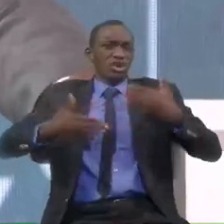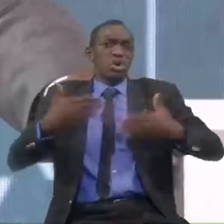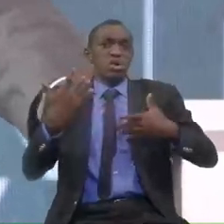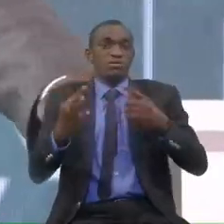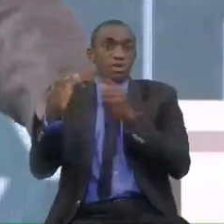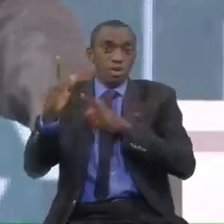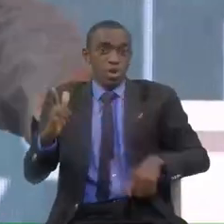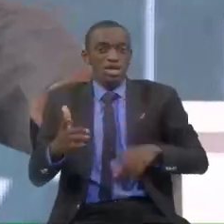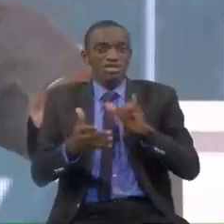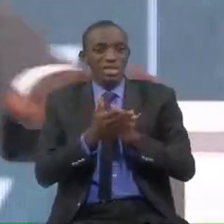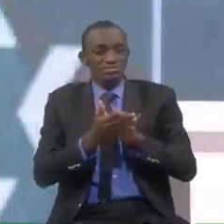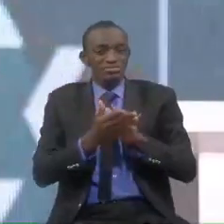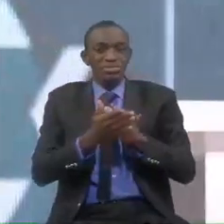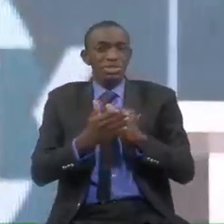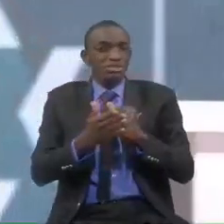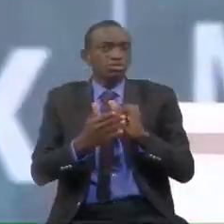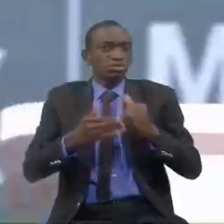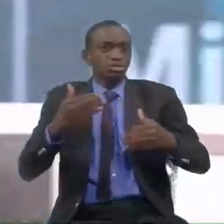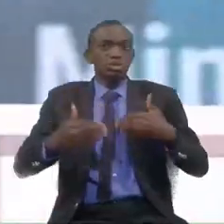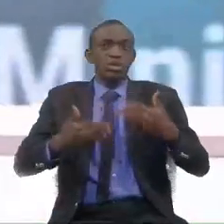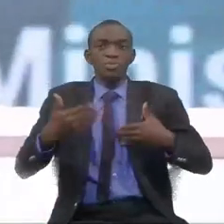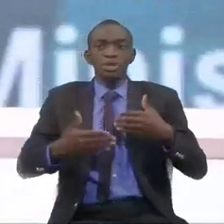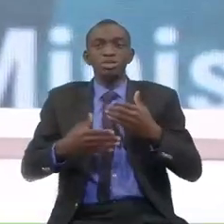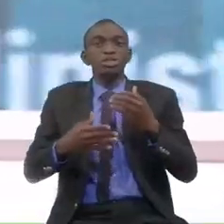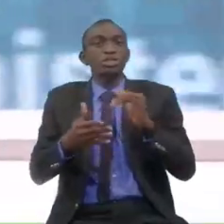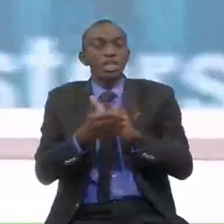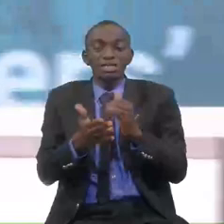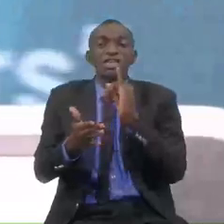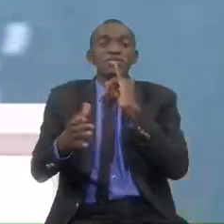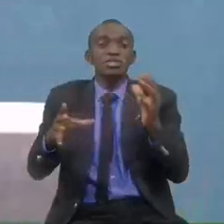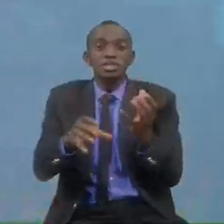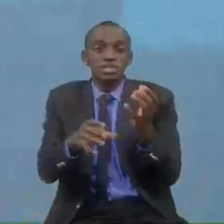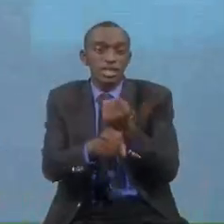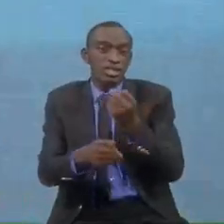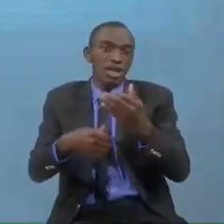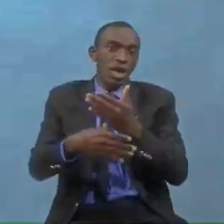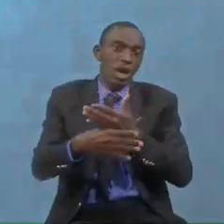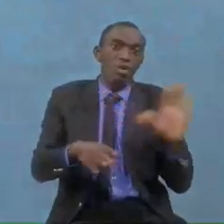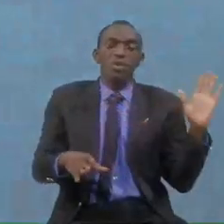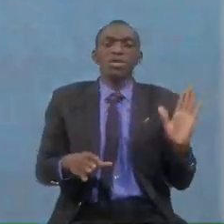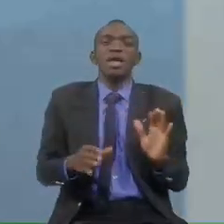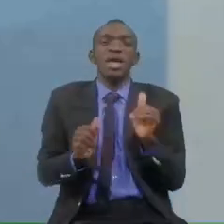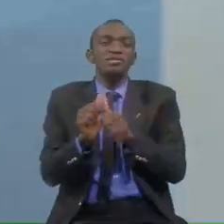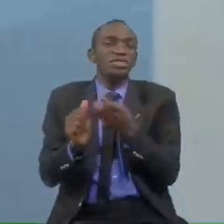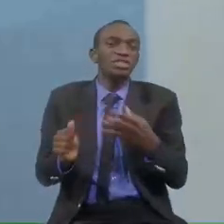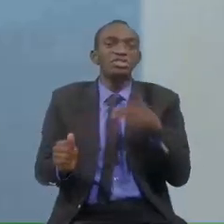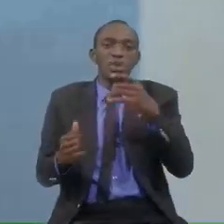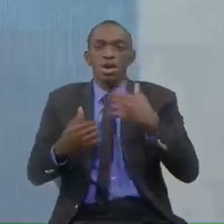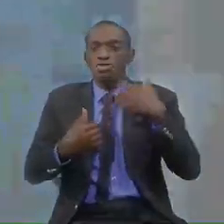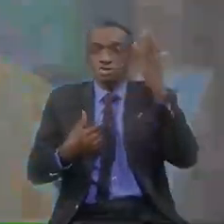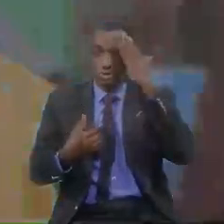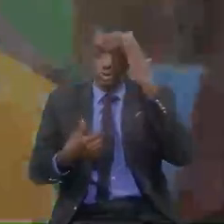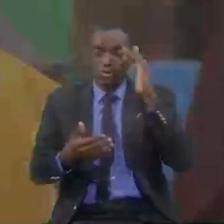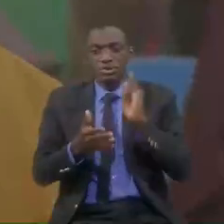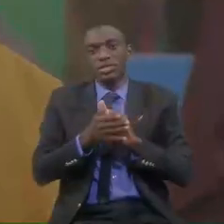effacer tout ce que vous avez entendu, tout ce que vous connaissez, les mauvaises nouvelles que le monde vous donne, c'est cet